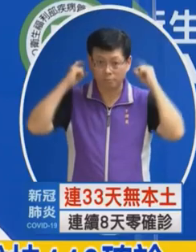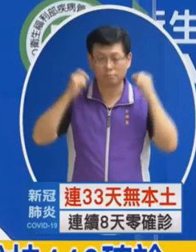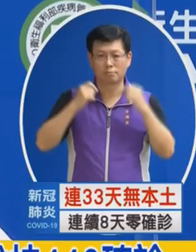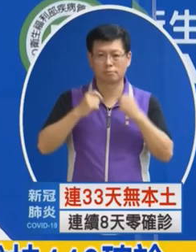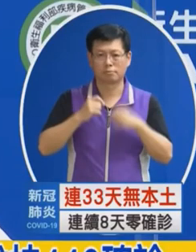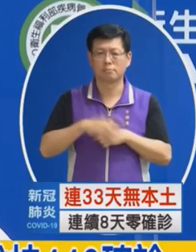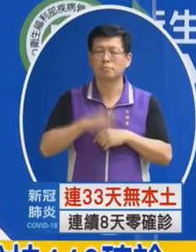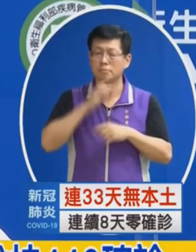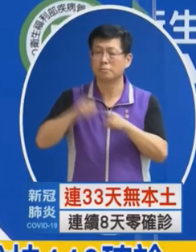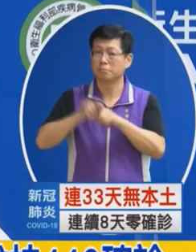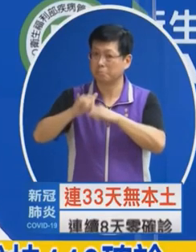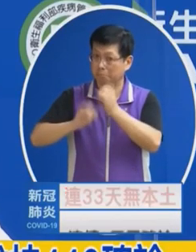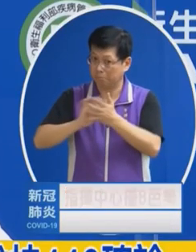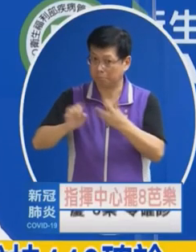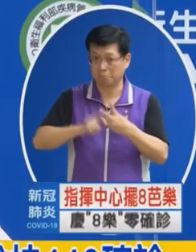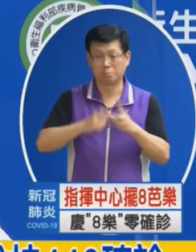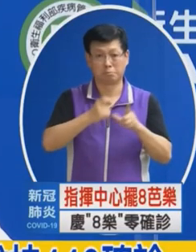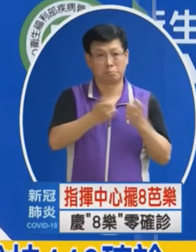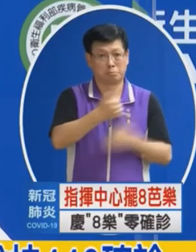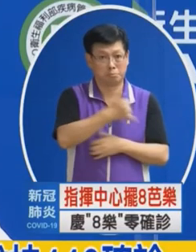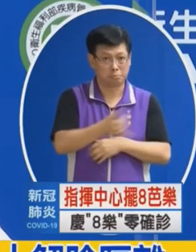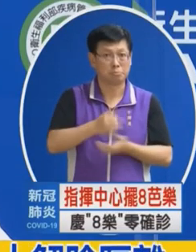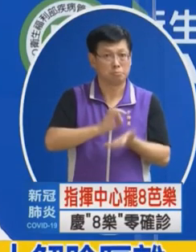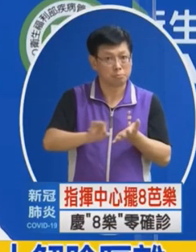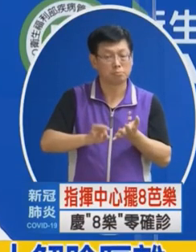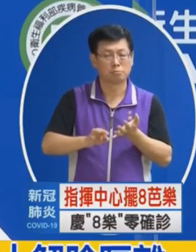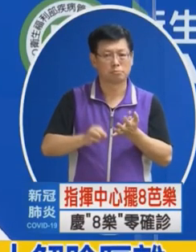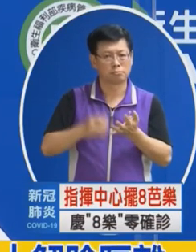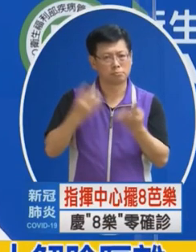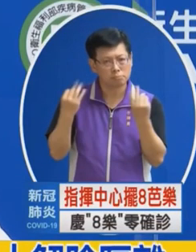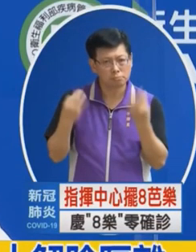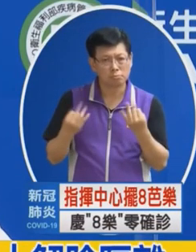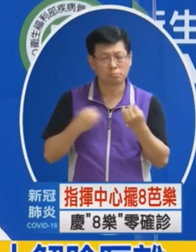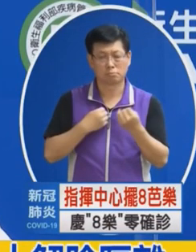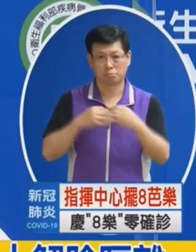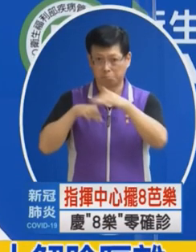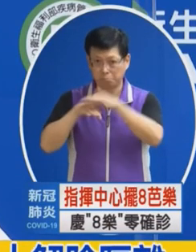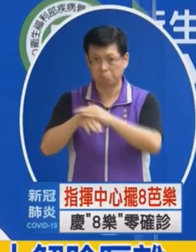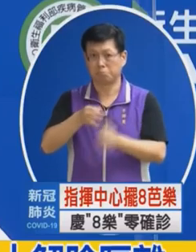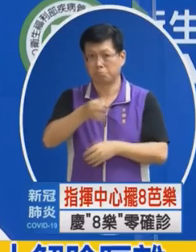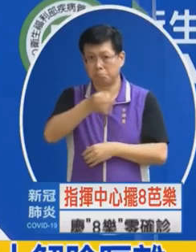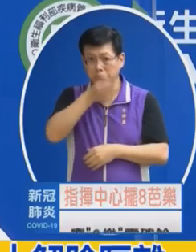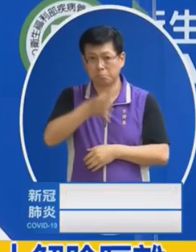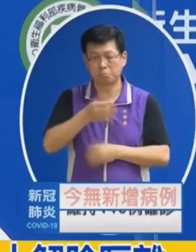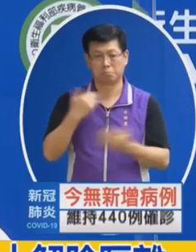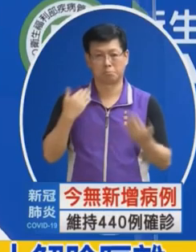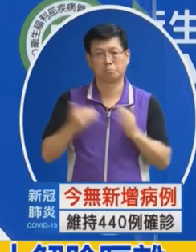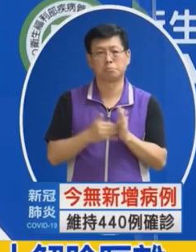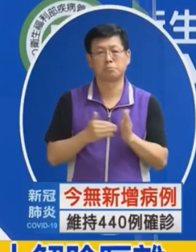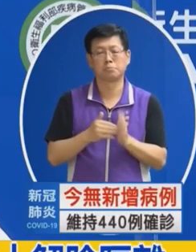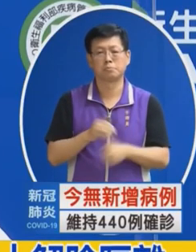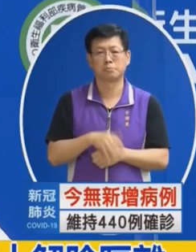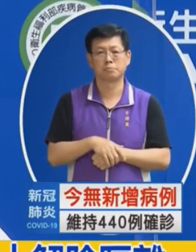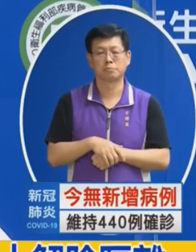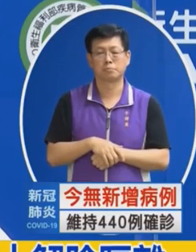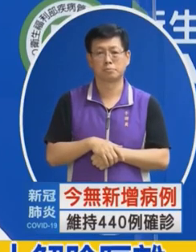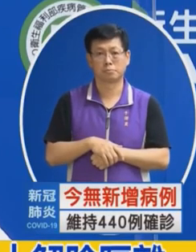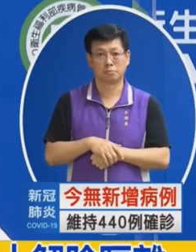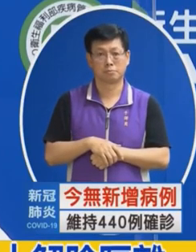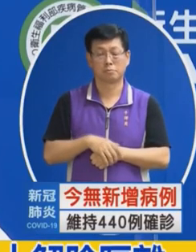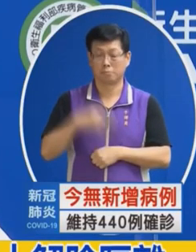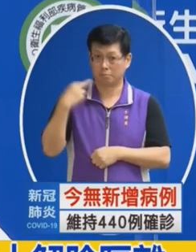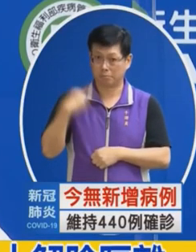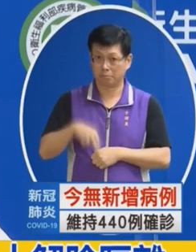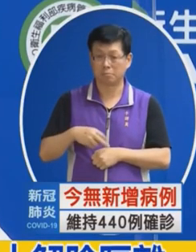概我们民生用或是我们公务用这样的一个数量，我们大致上能够掌握的清楚，那再掌